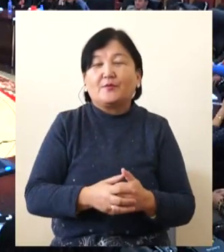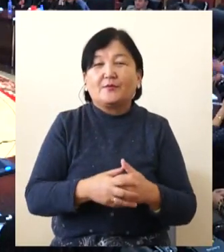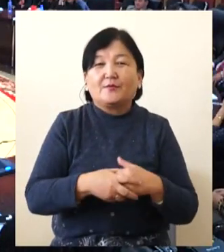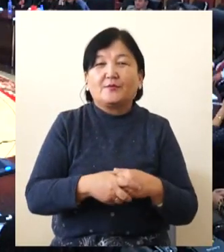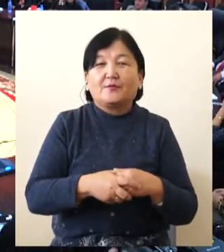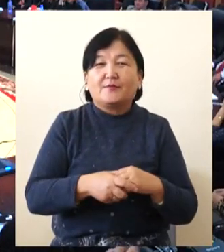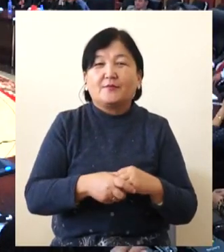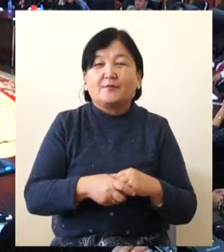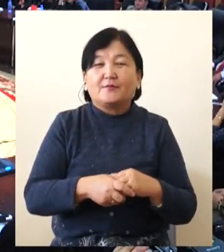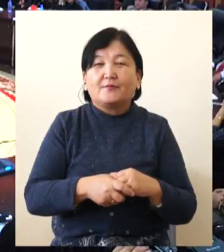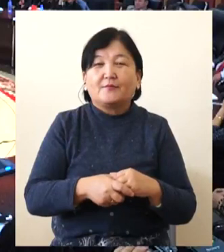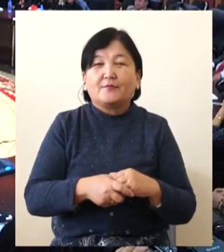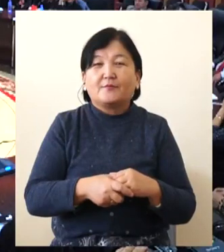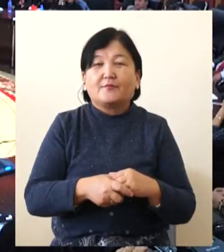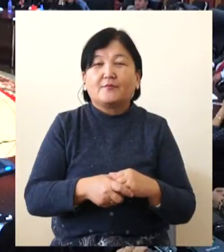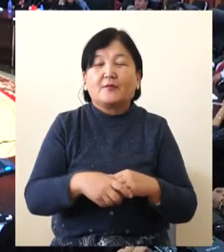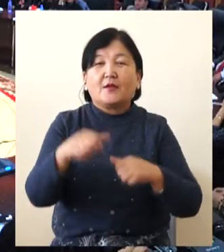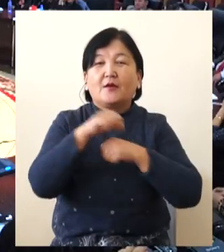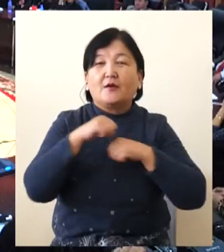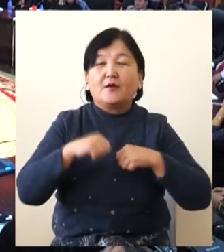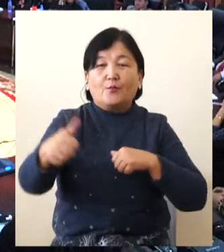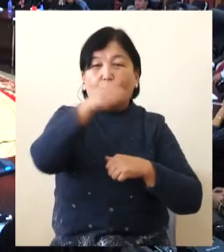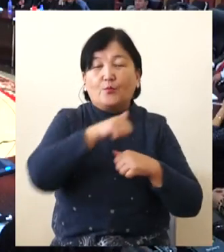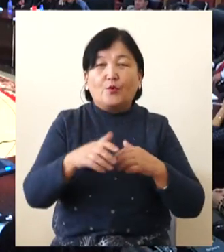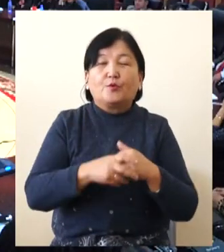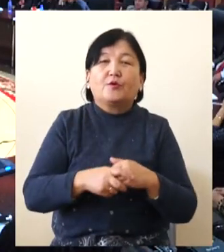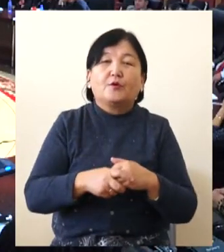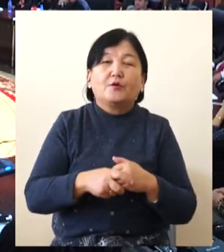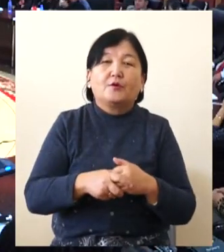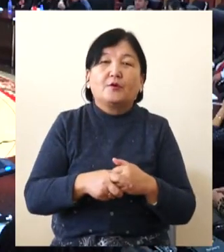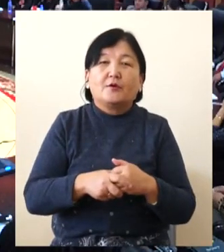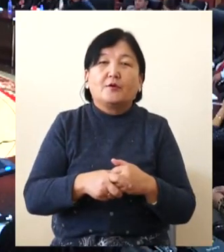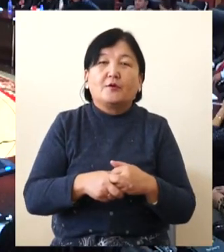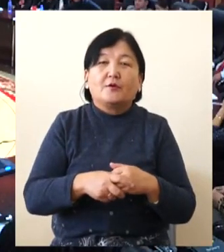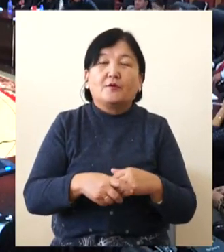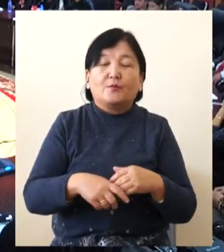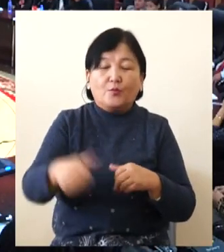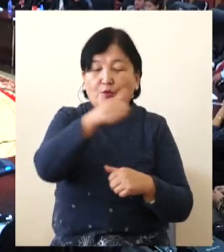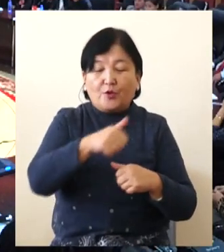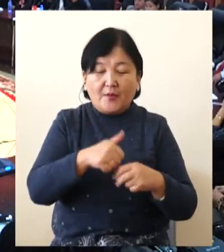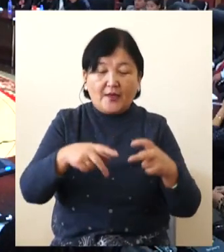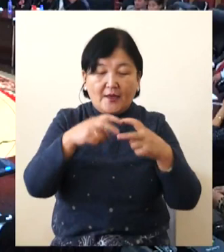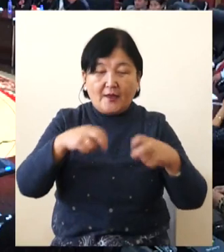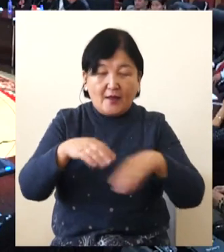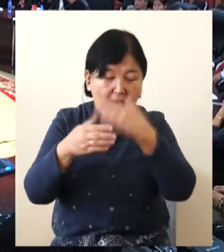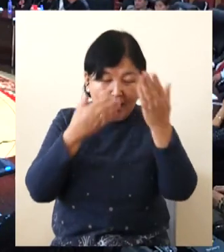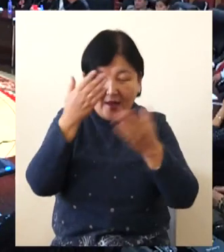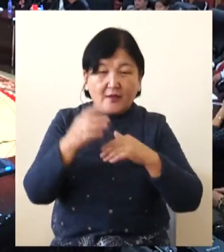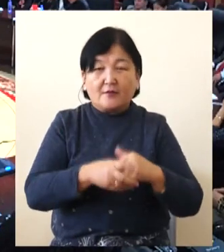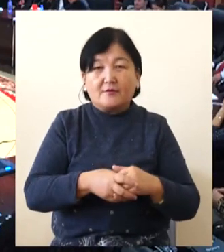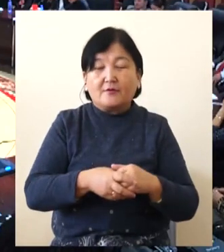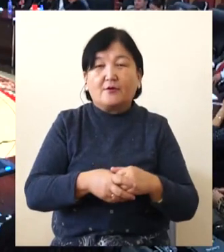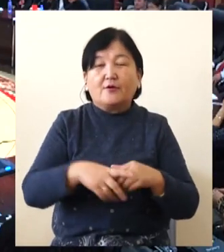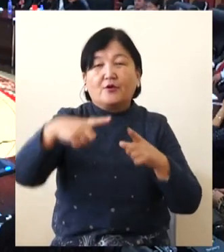юм хэлэх бодлоо. Юу нэг юм бодох бол бүгд олон банкны эхэн карт болчиход байгаа юм байна. Тэгэхээр Япон